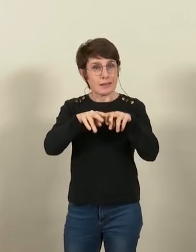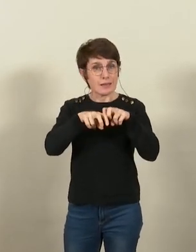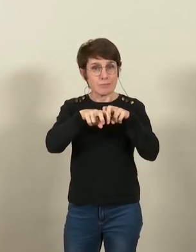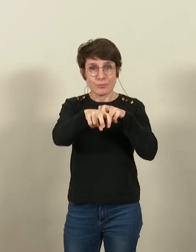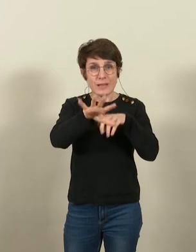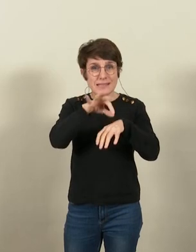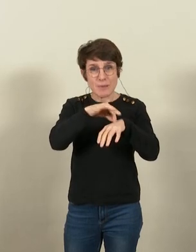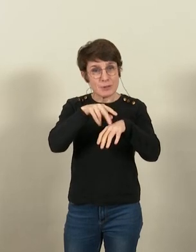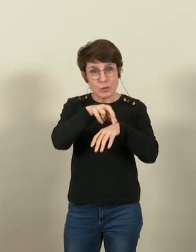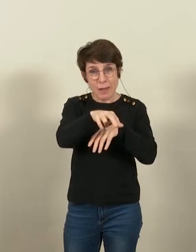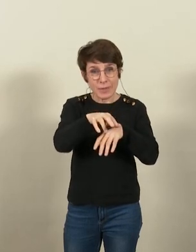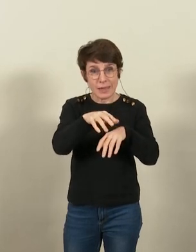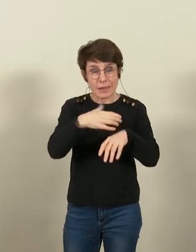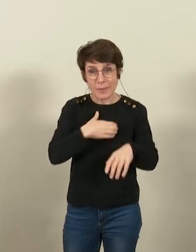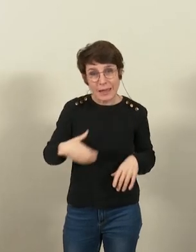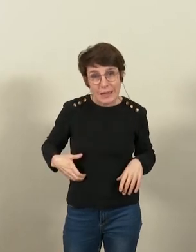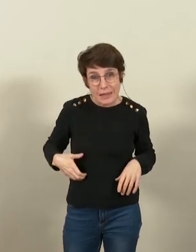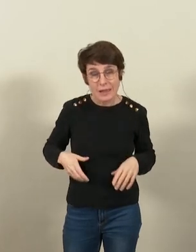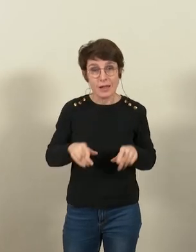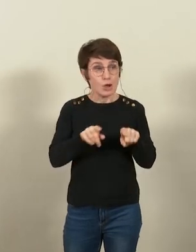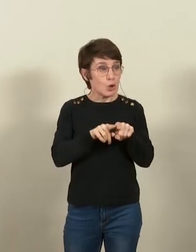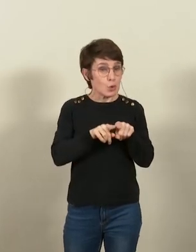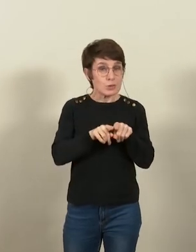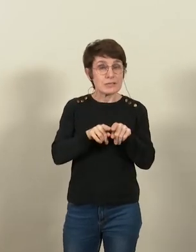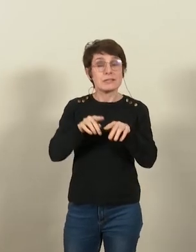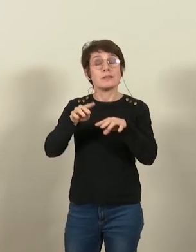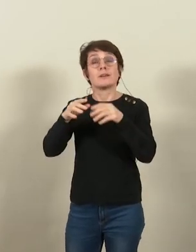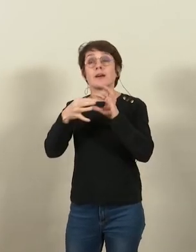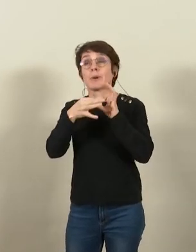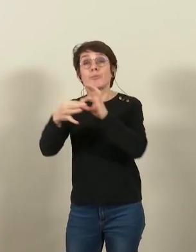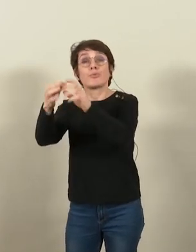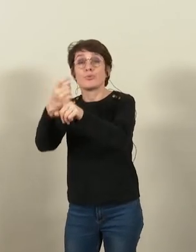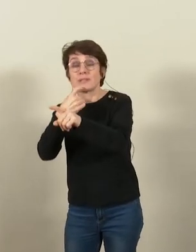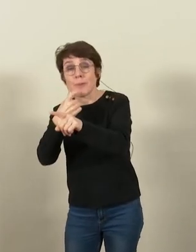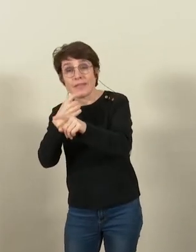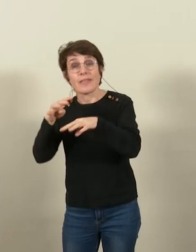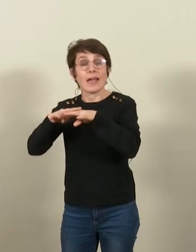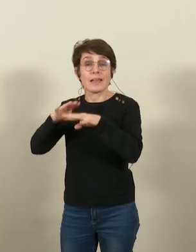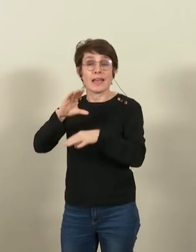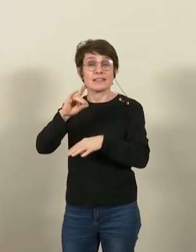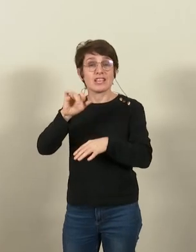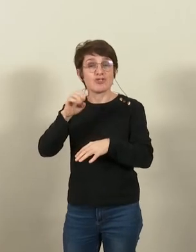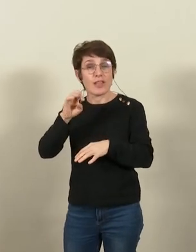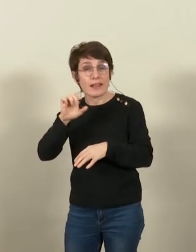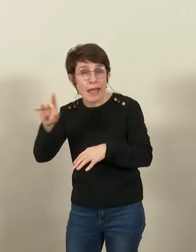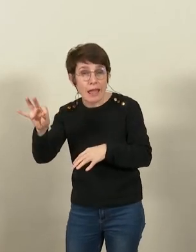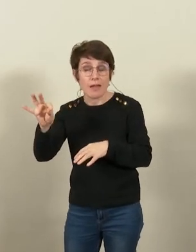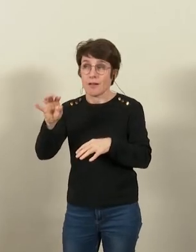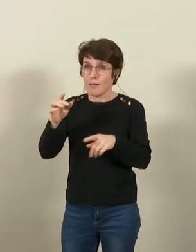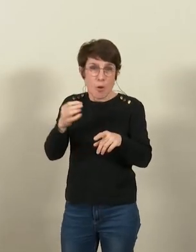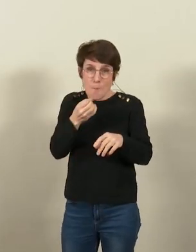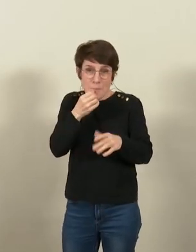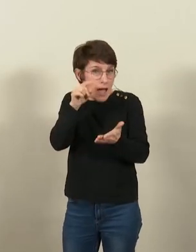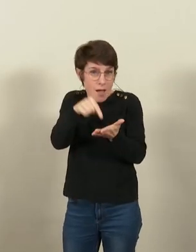et qui est aussi un point de jonction avec le Grand Châtelet Saint-Martin d'air et qui est d'un point de vue urbain extrêmement bien placé donc là nous